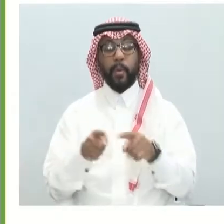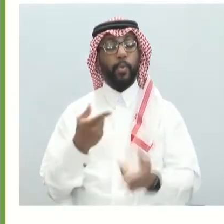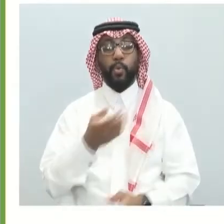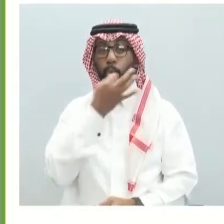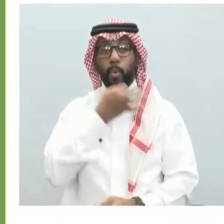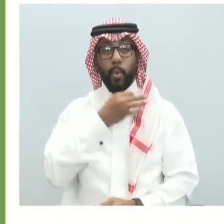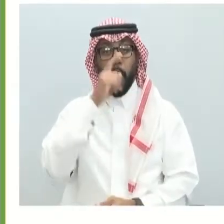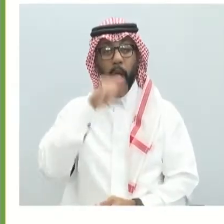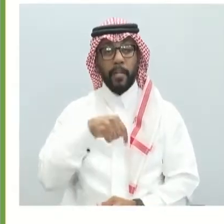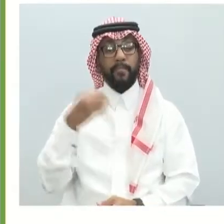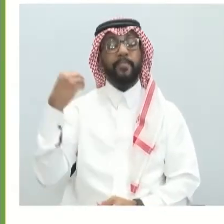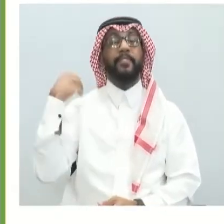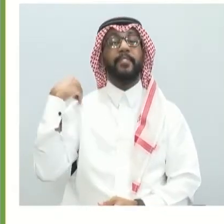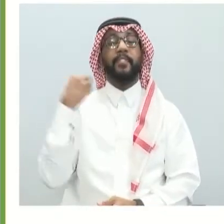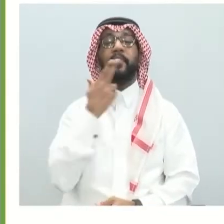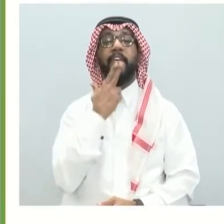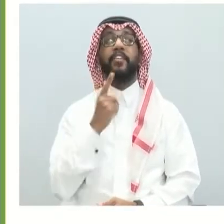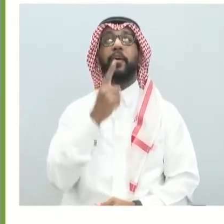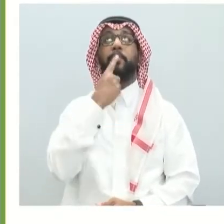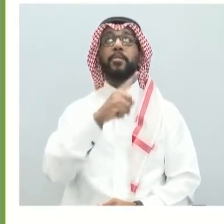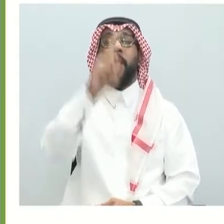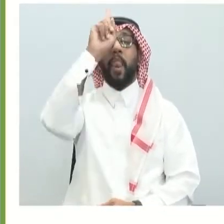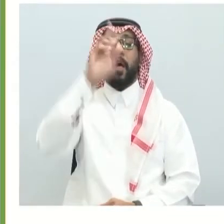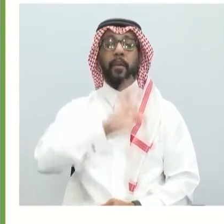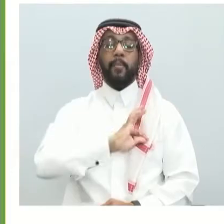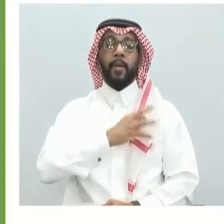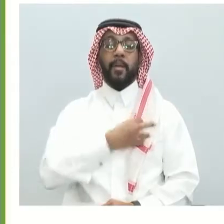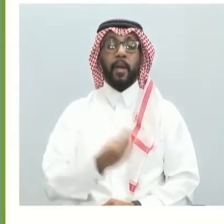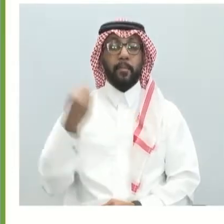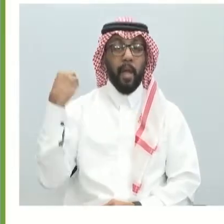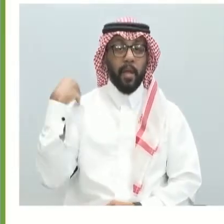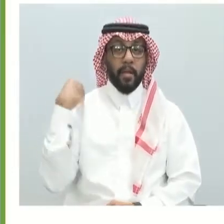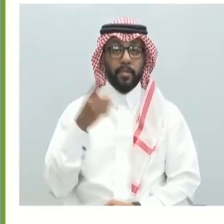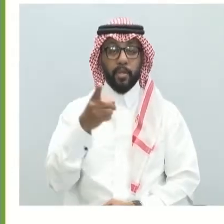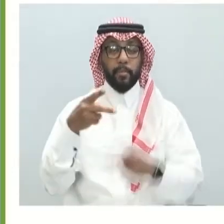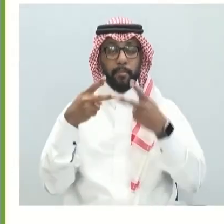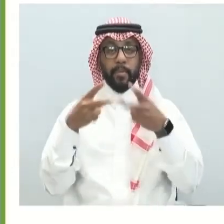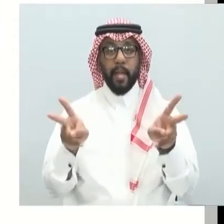بسم الله الرحمن الرحيم نبدا درسنا لهذا اليوم